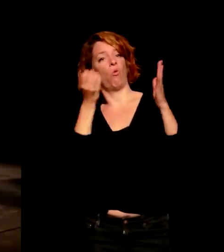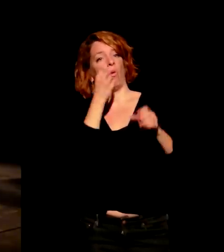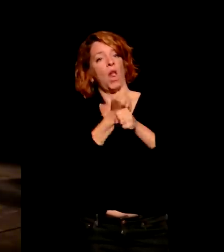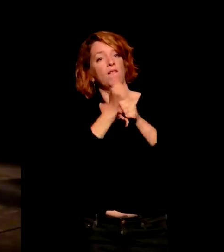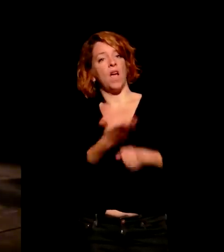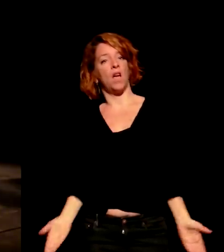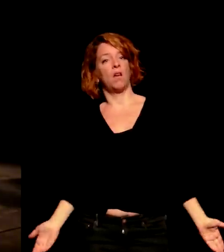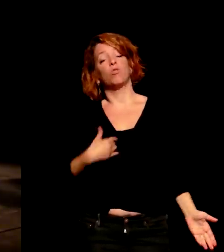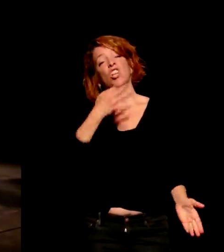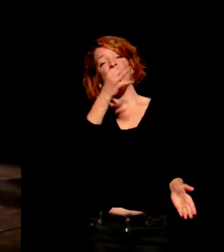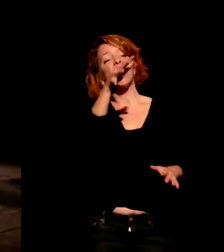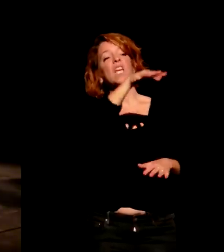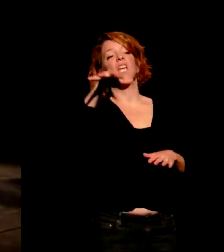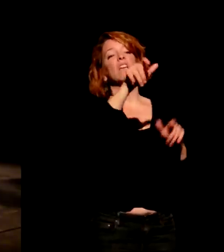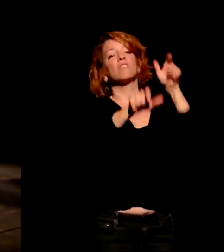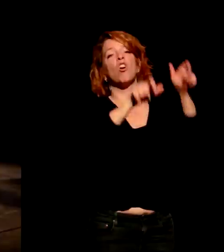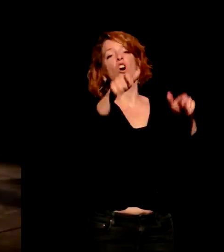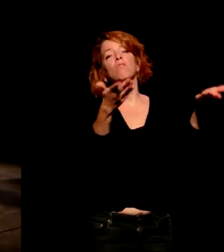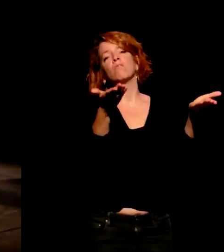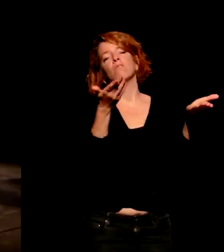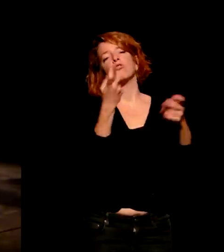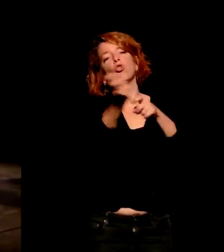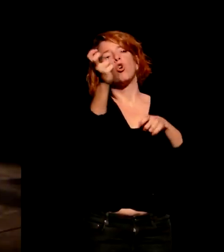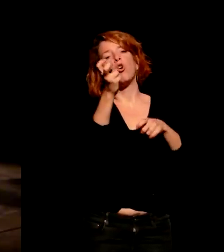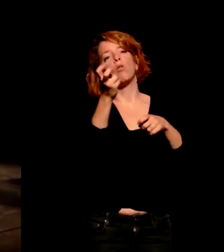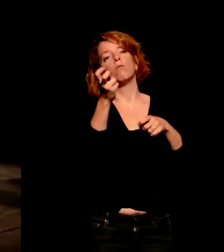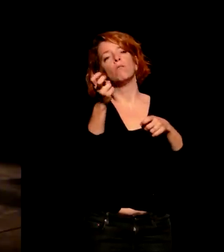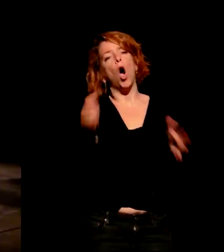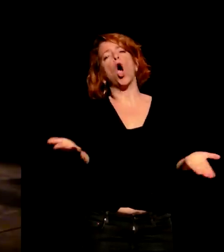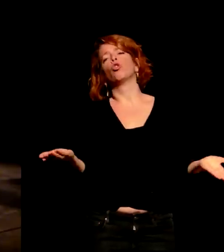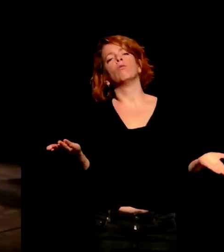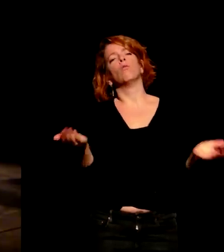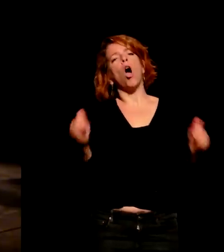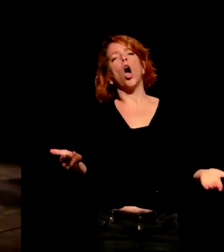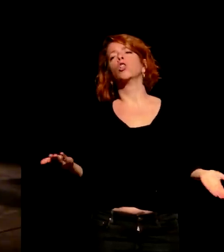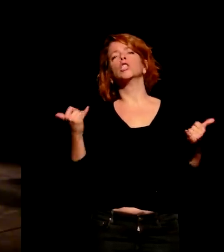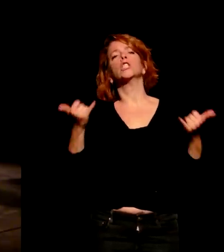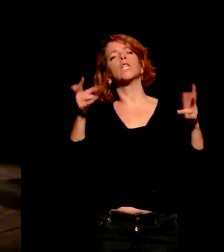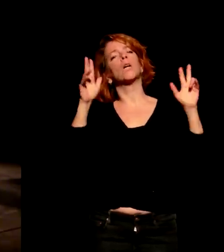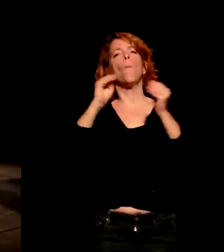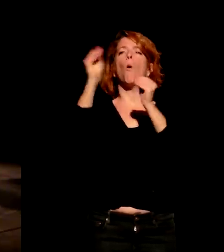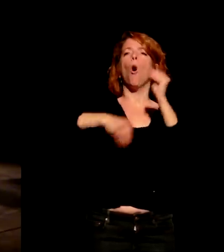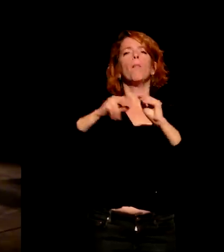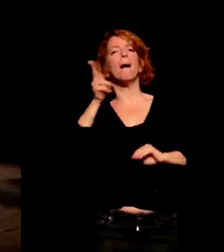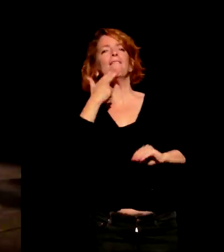On t'avait dit que ces gens, ils étaient dangereux, Pablo. Mais arrête, mais Pablo, on n'est pas dans un monde de bisounours.